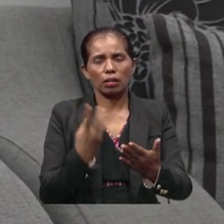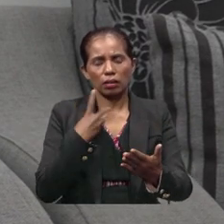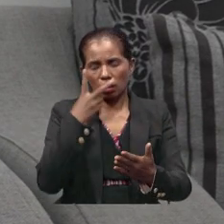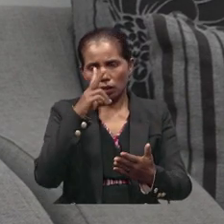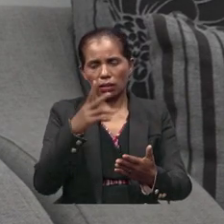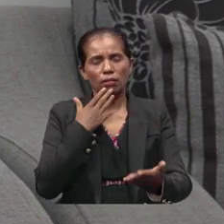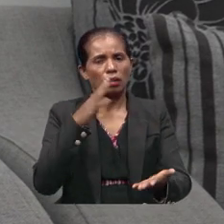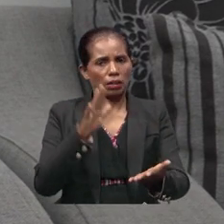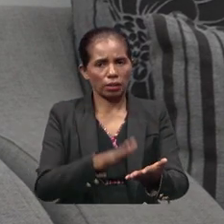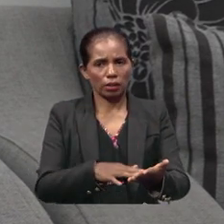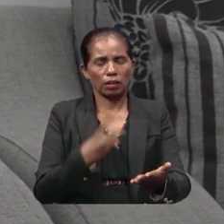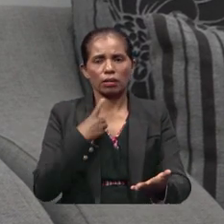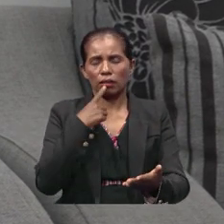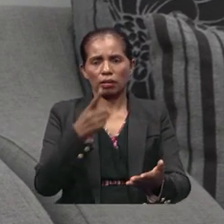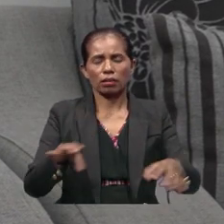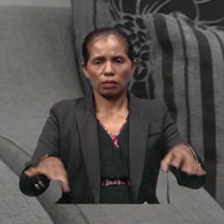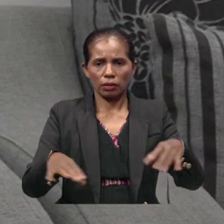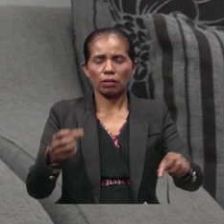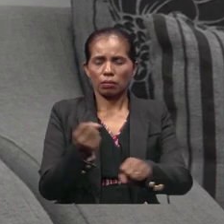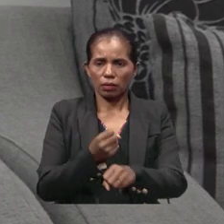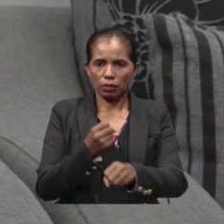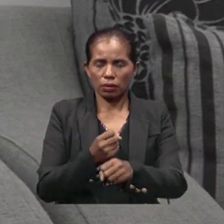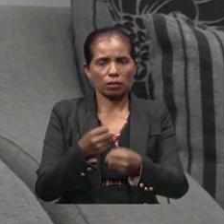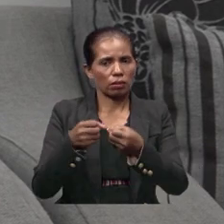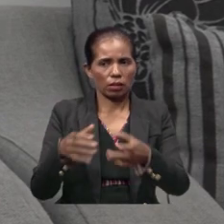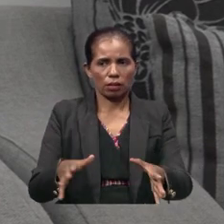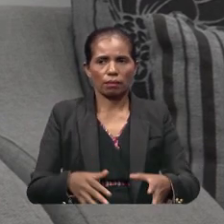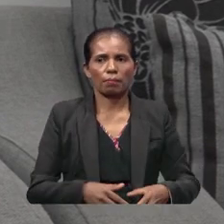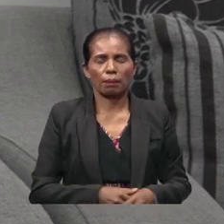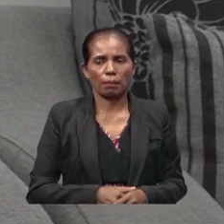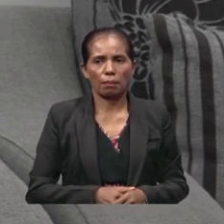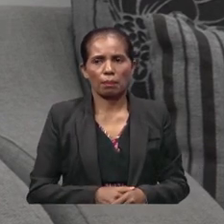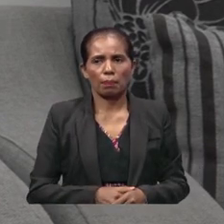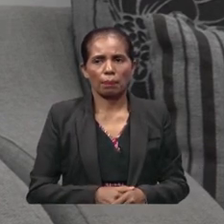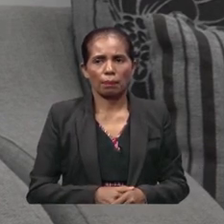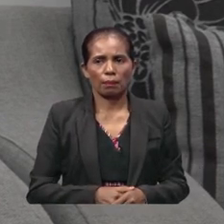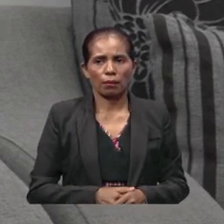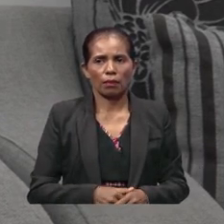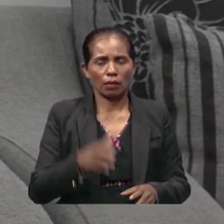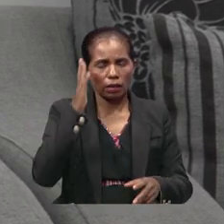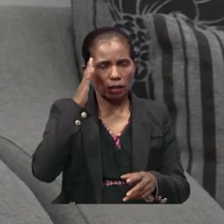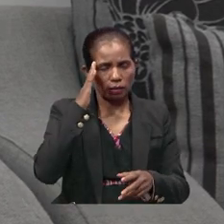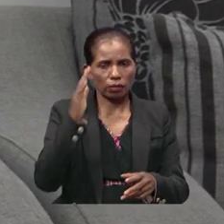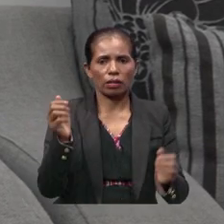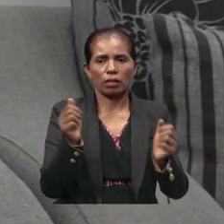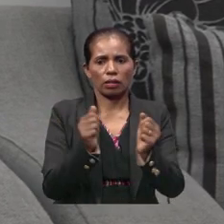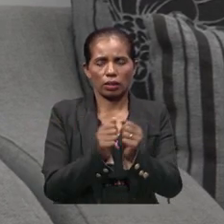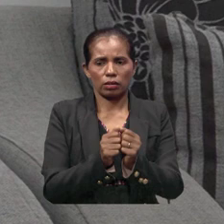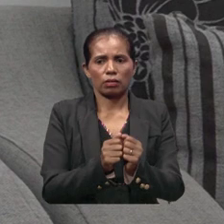kata keladiak ni, itu tinggal kasam bau di halakon. Di dunia hanui atau